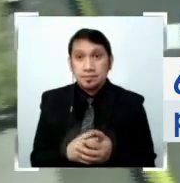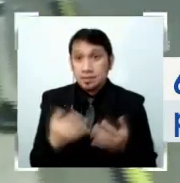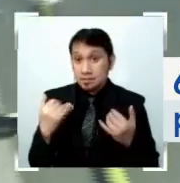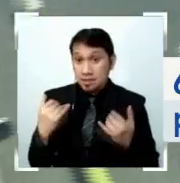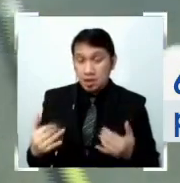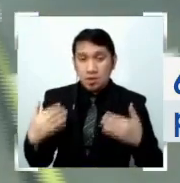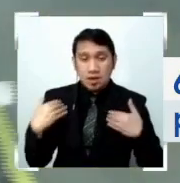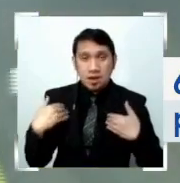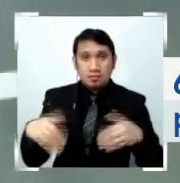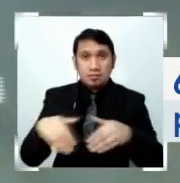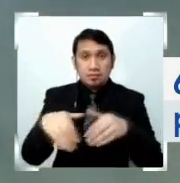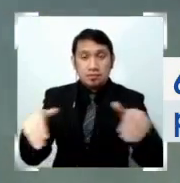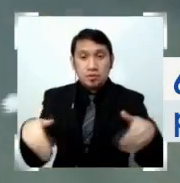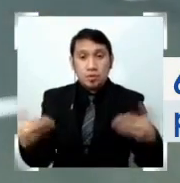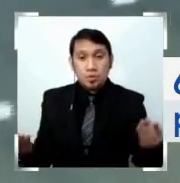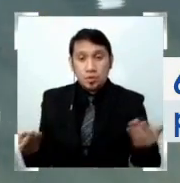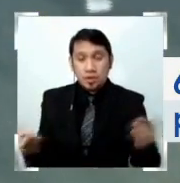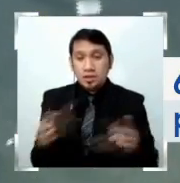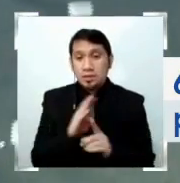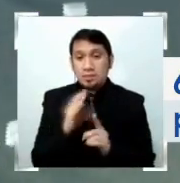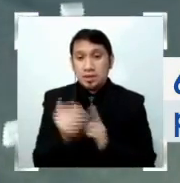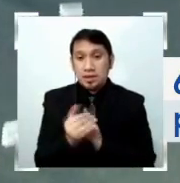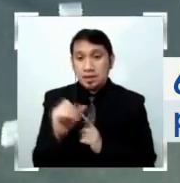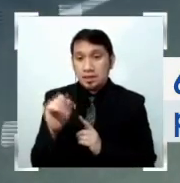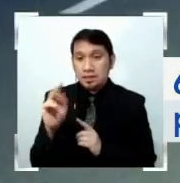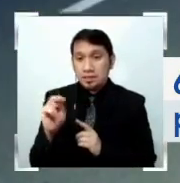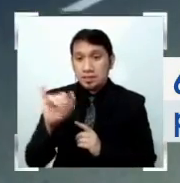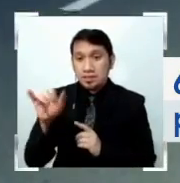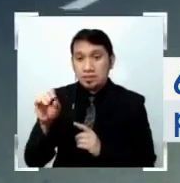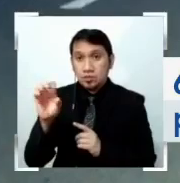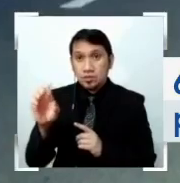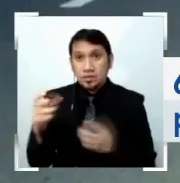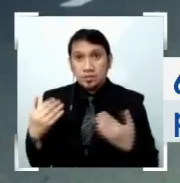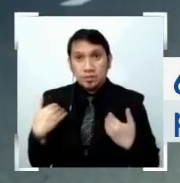Sitio Busubuso sa Barangay San Jose. Nung nakita nilang may roadblock na,